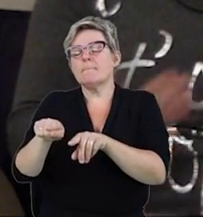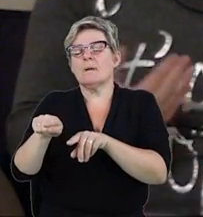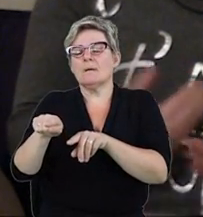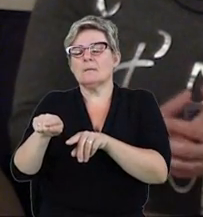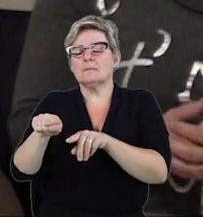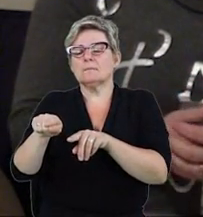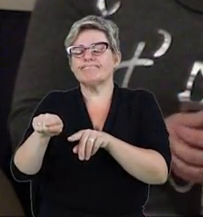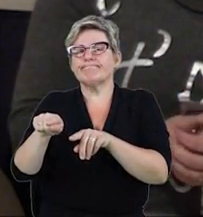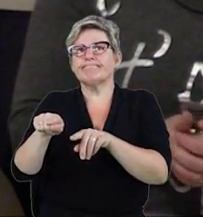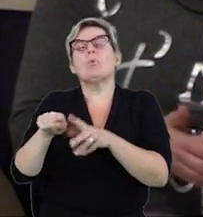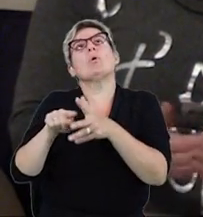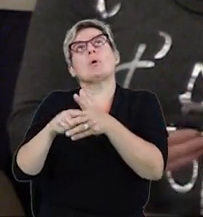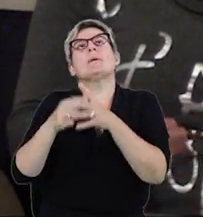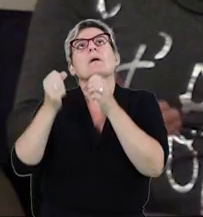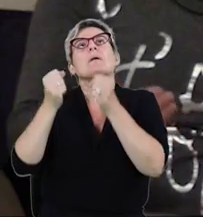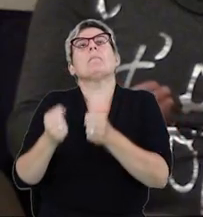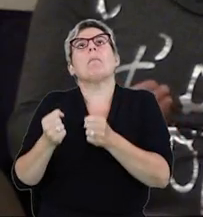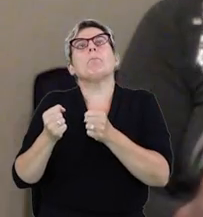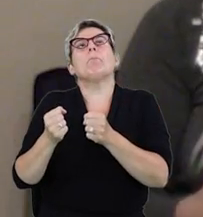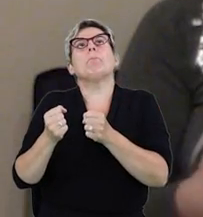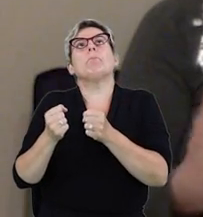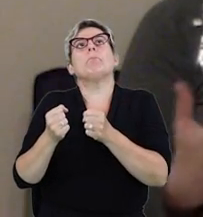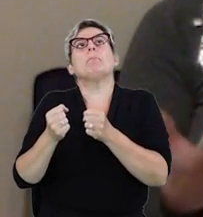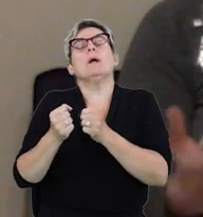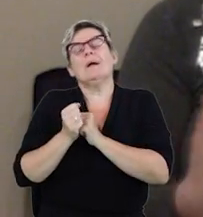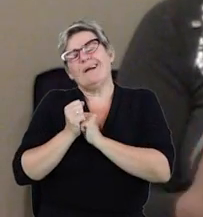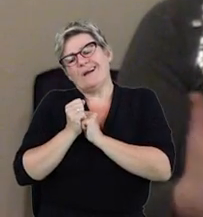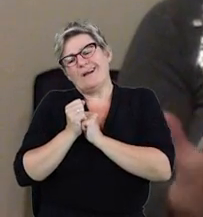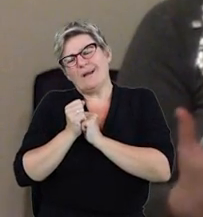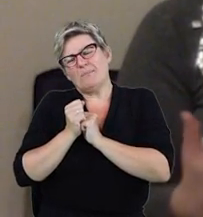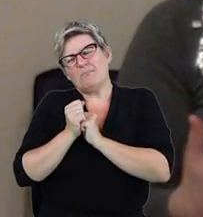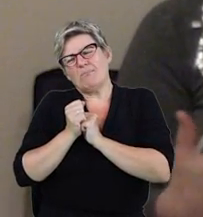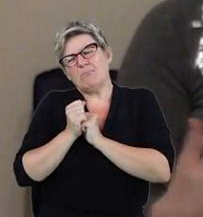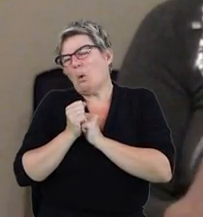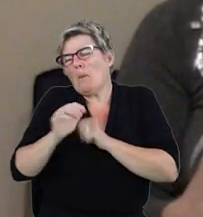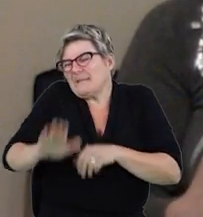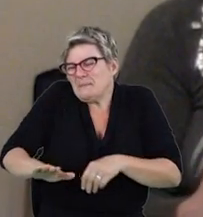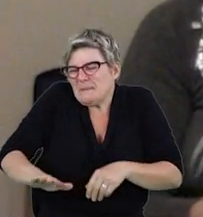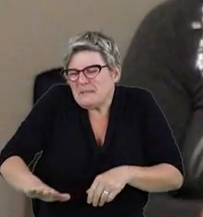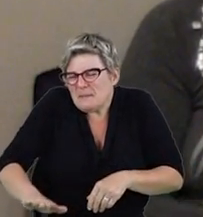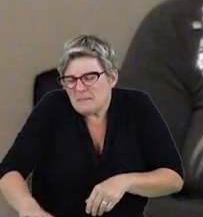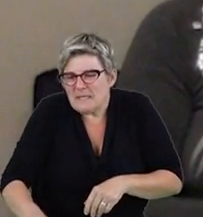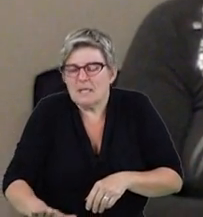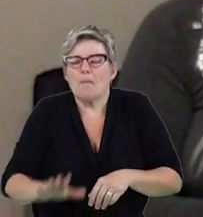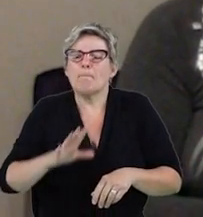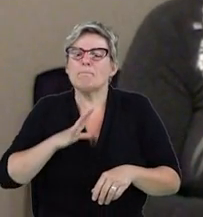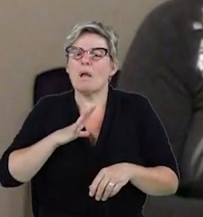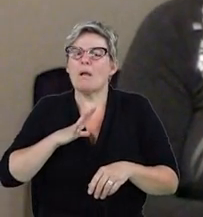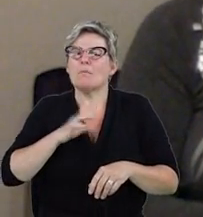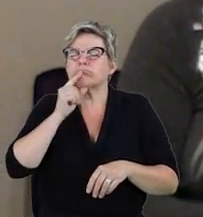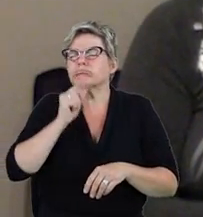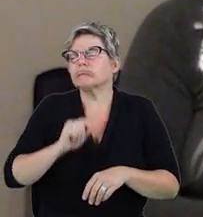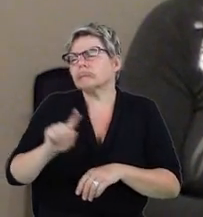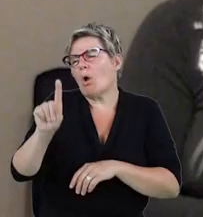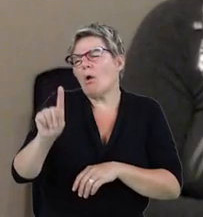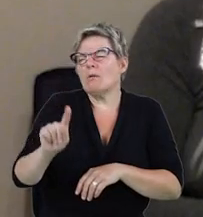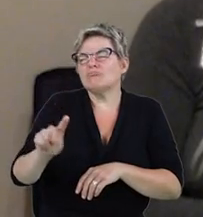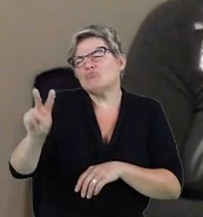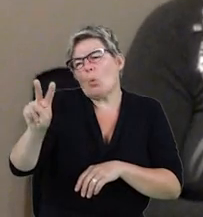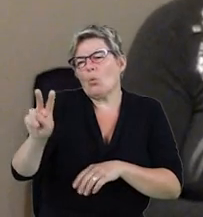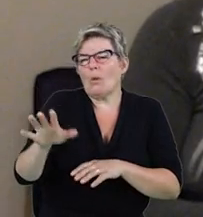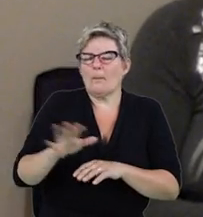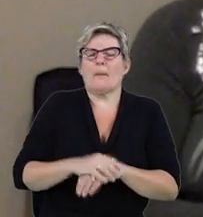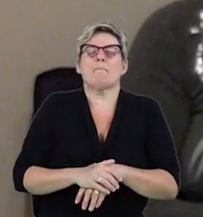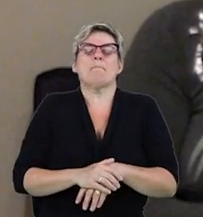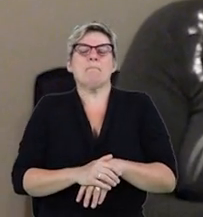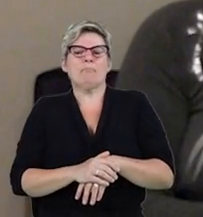Dès ce moment-là, on a été capable de recevoir, peut-être pas quand tu étais petite, là, mais tout de suite, quand tu avais 1 an et